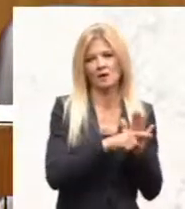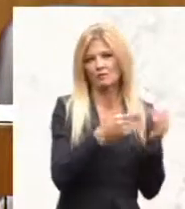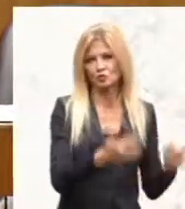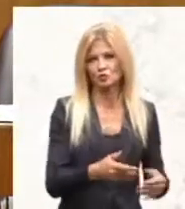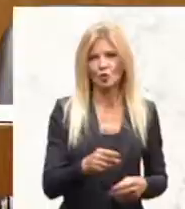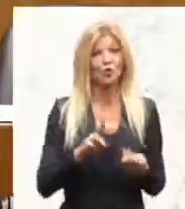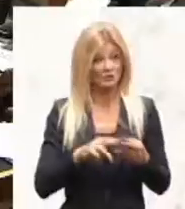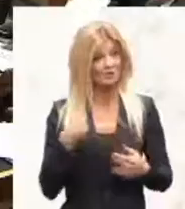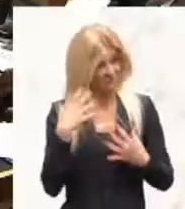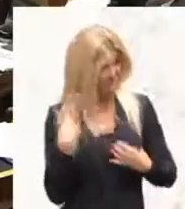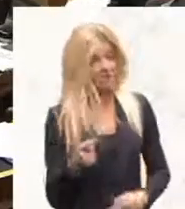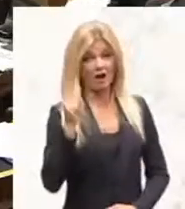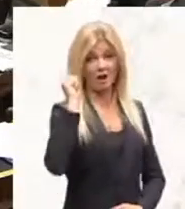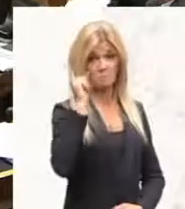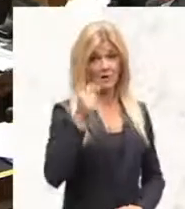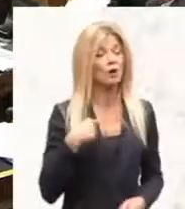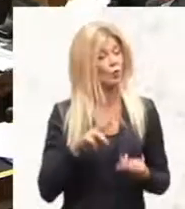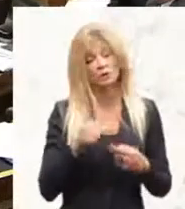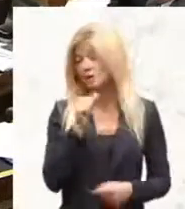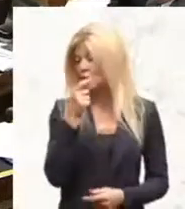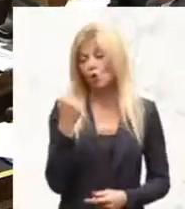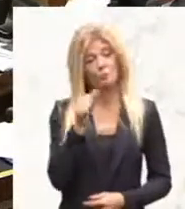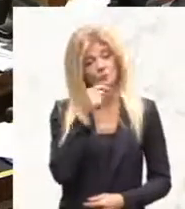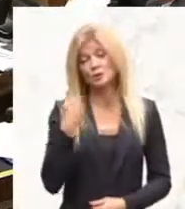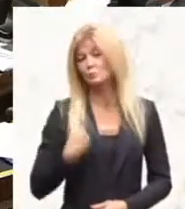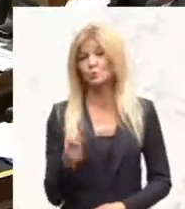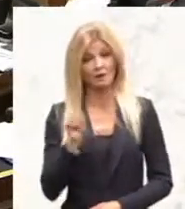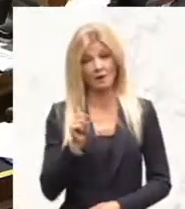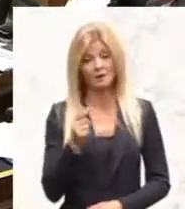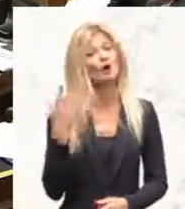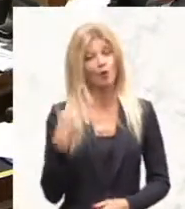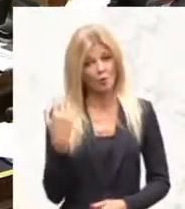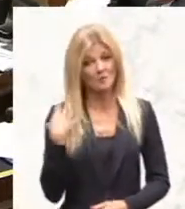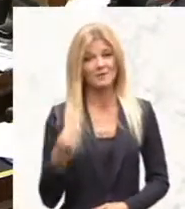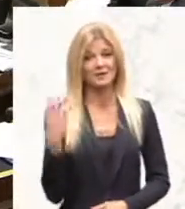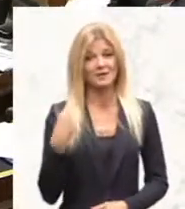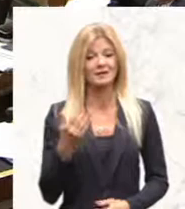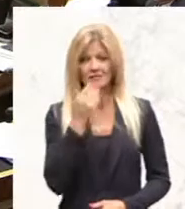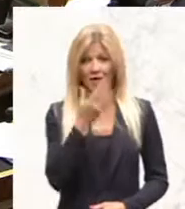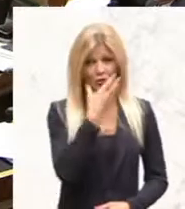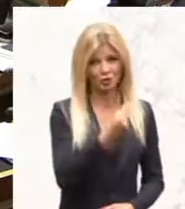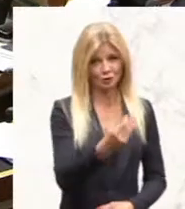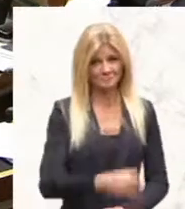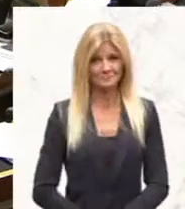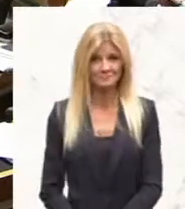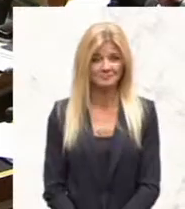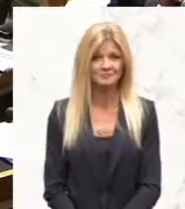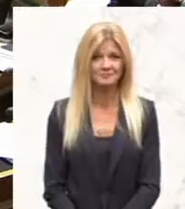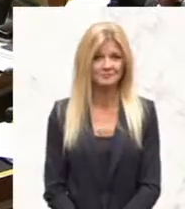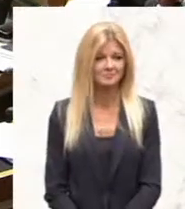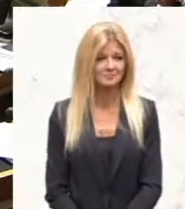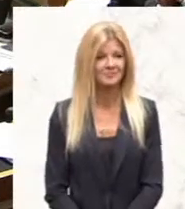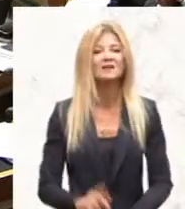Dankeschön. Die Finanzierung des digitalen Behördenfunks kostet ein Vielfaches von den ursprünglich geplanten